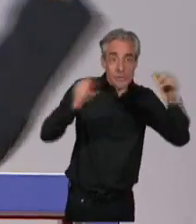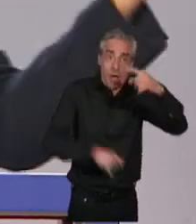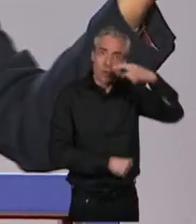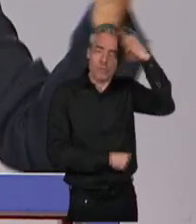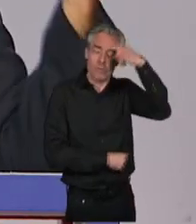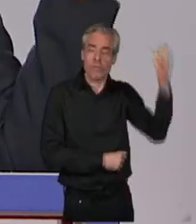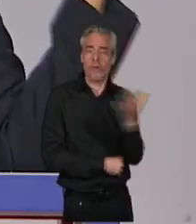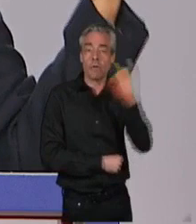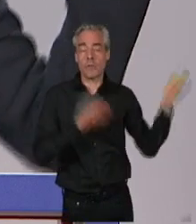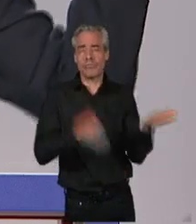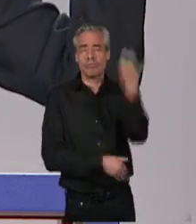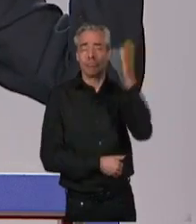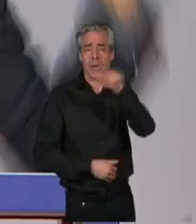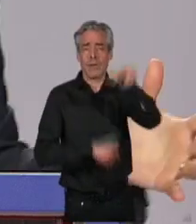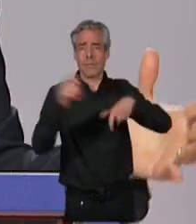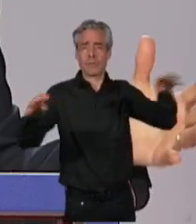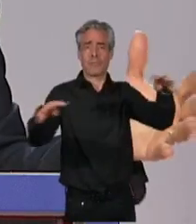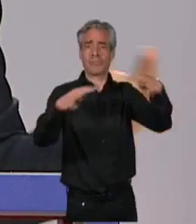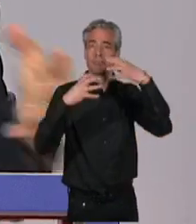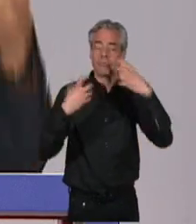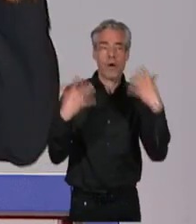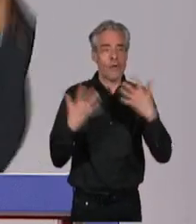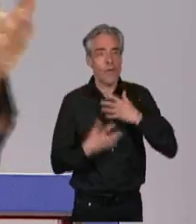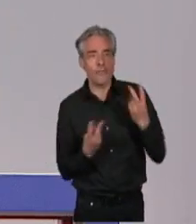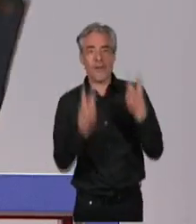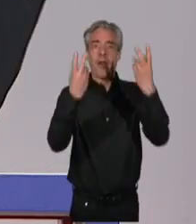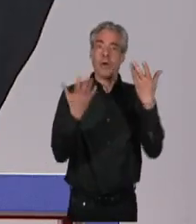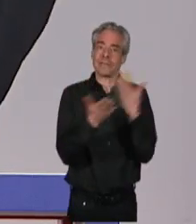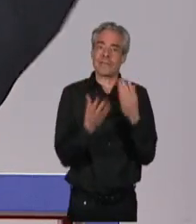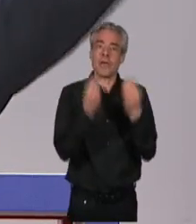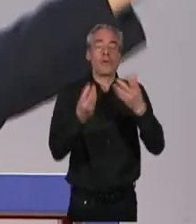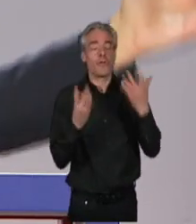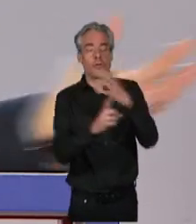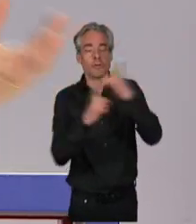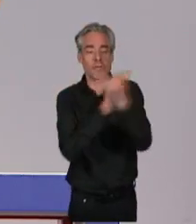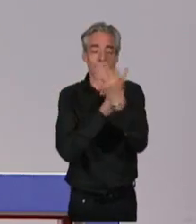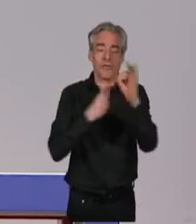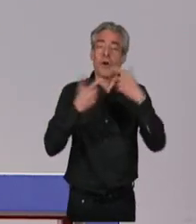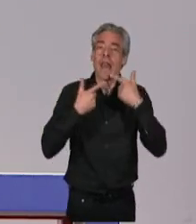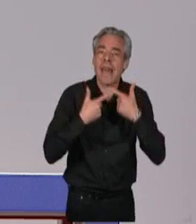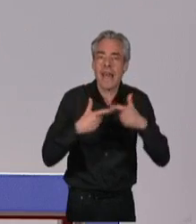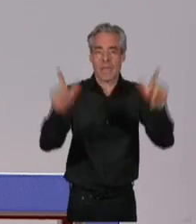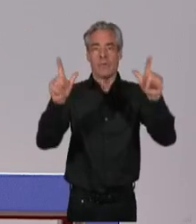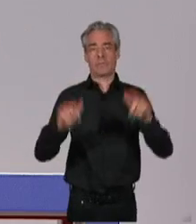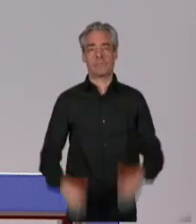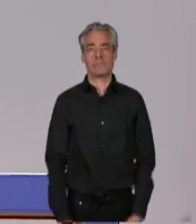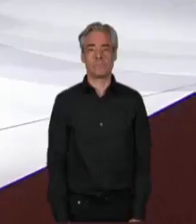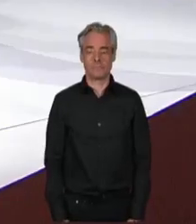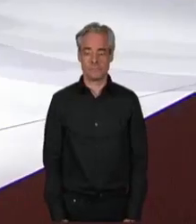génie français qui ont toujours fait notre grandeur. Je veux une société française libérée.